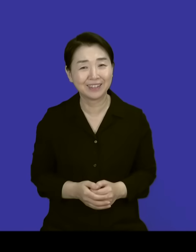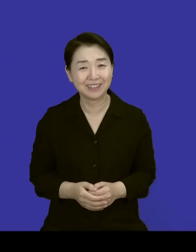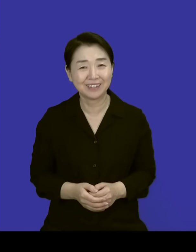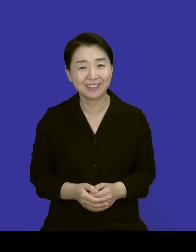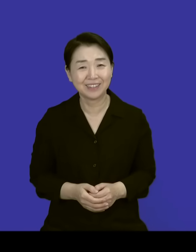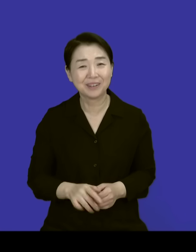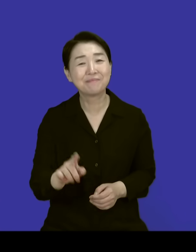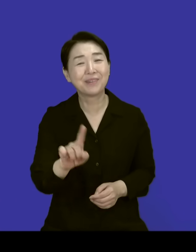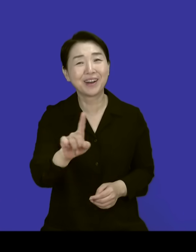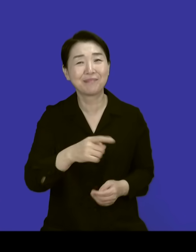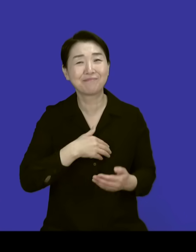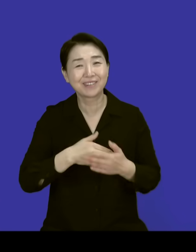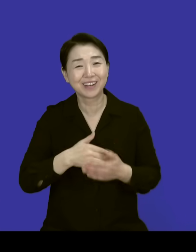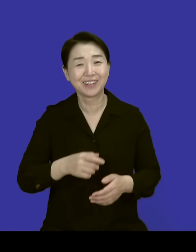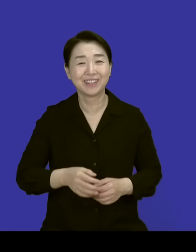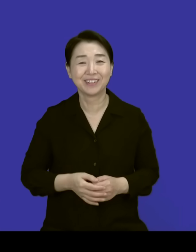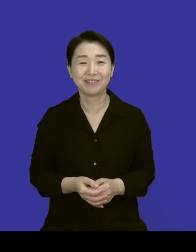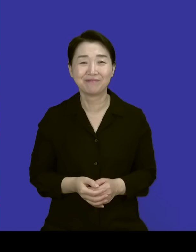조마조마하다.